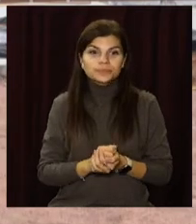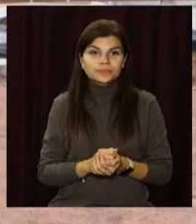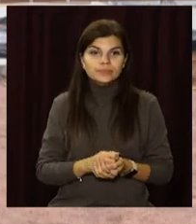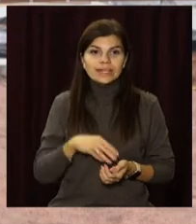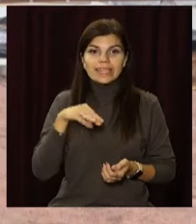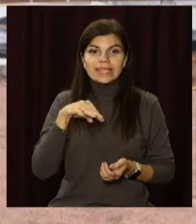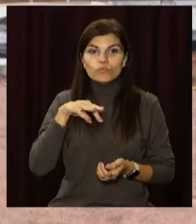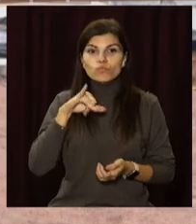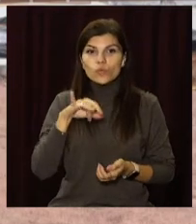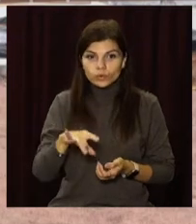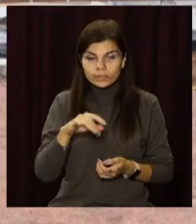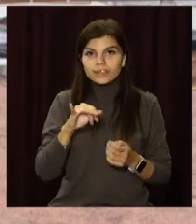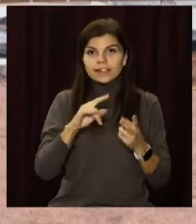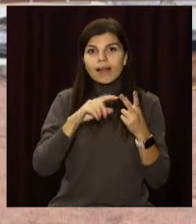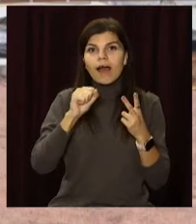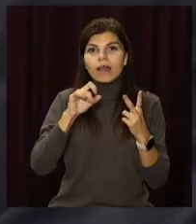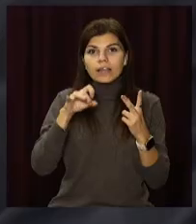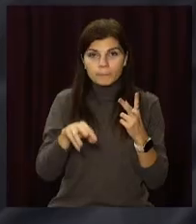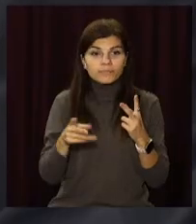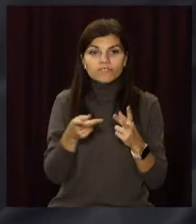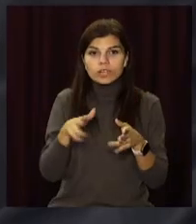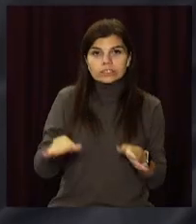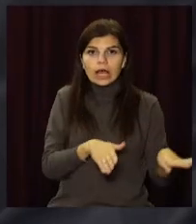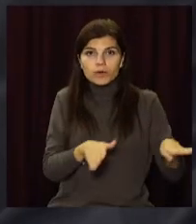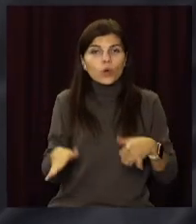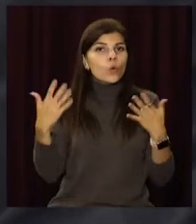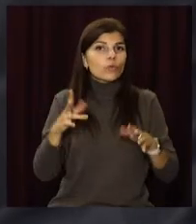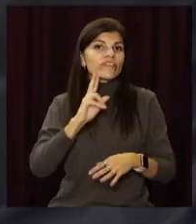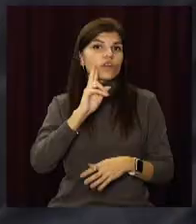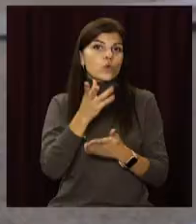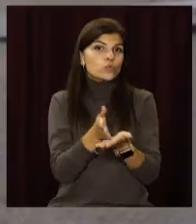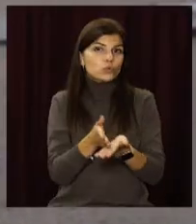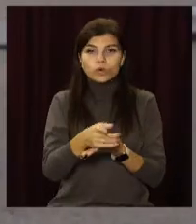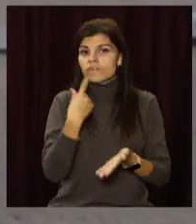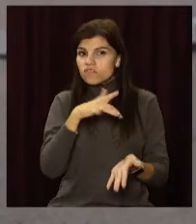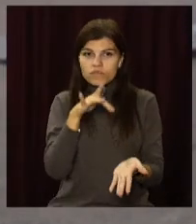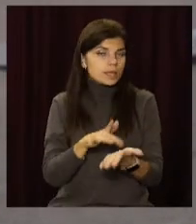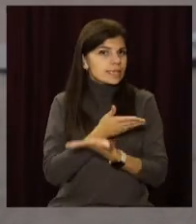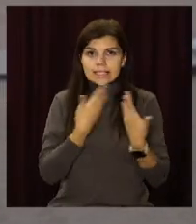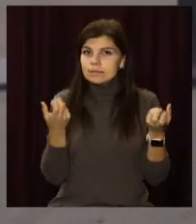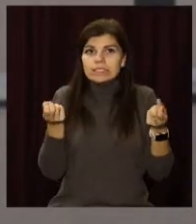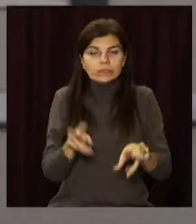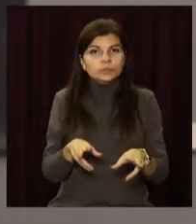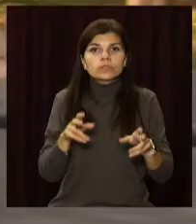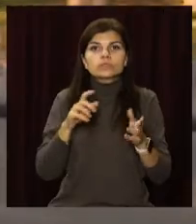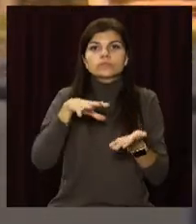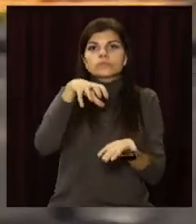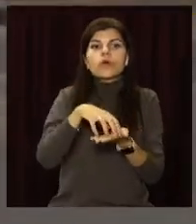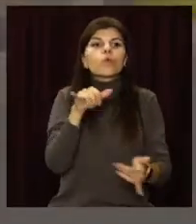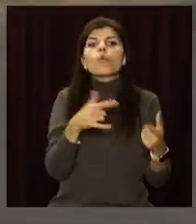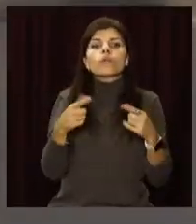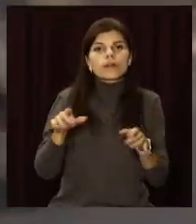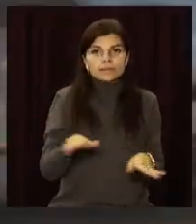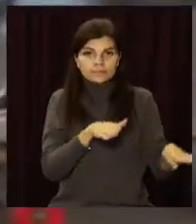Тимур Сидоренко та Артем Хмельницький займаються скейтбордингом 2 роки. Кажуть, у місті немає спеціально облаштованих зон для катання